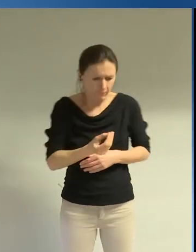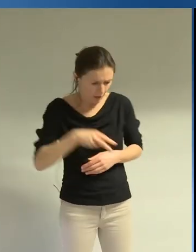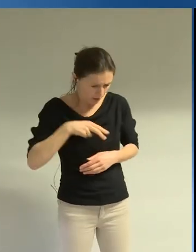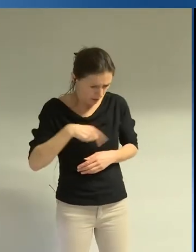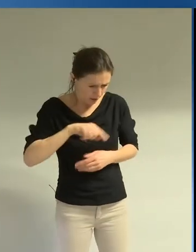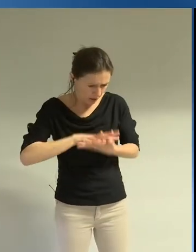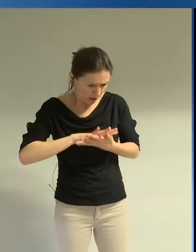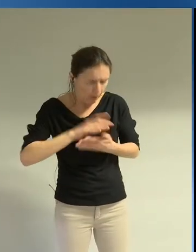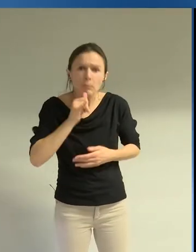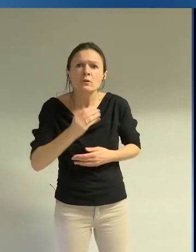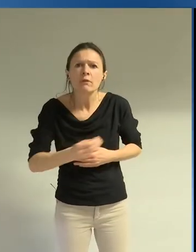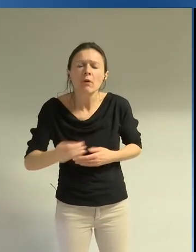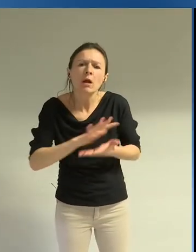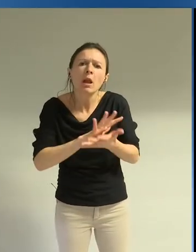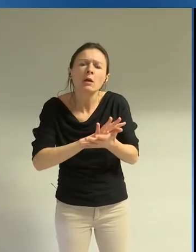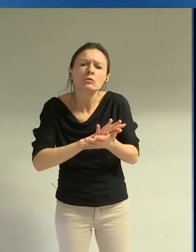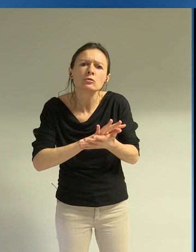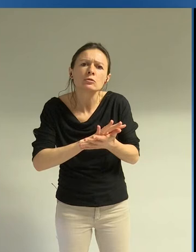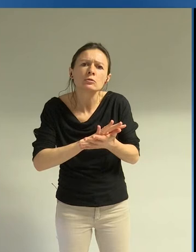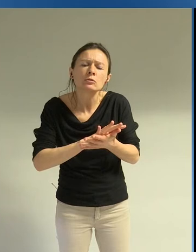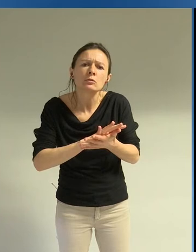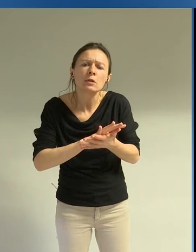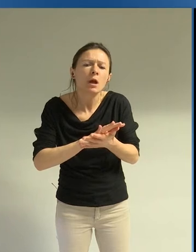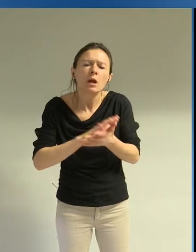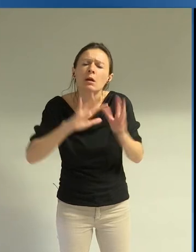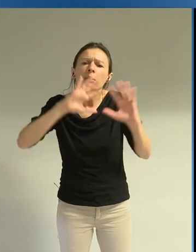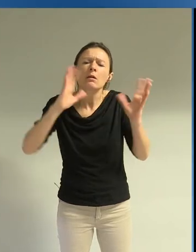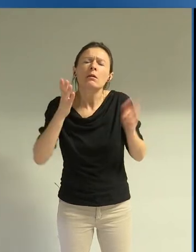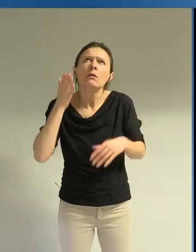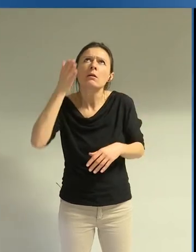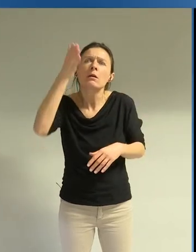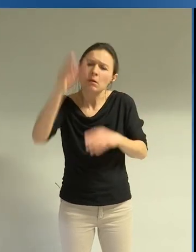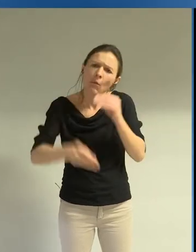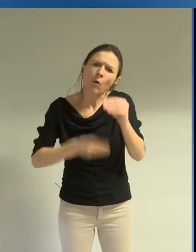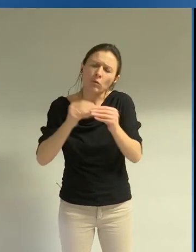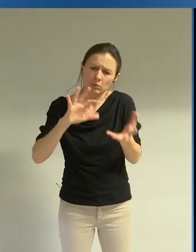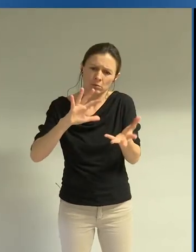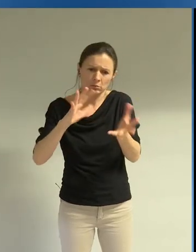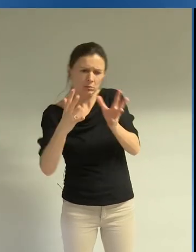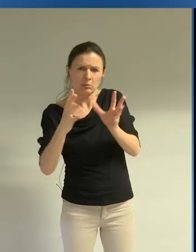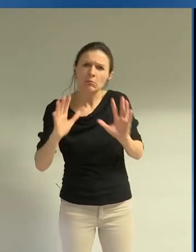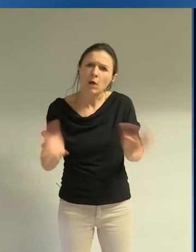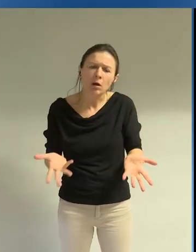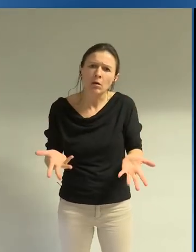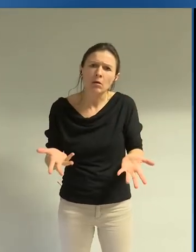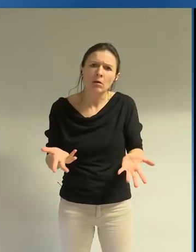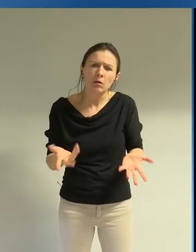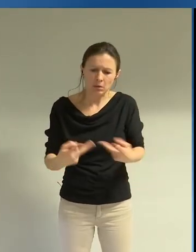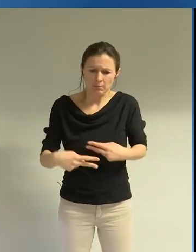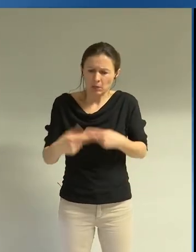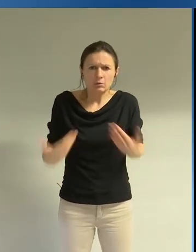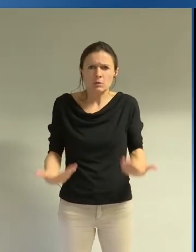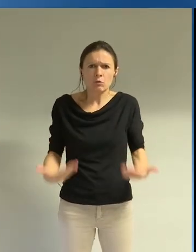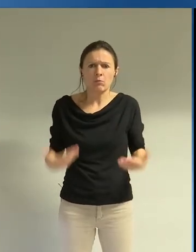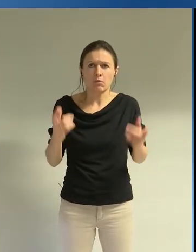petits-enfants et plus généralement dans quel monde vivons nous notre époque est incertaine que ce soit le